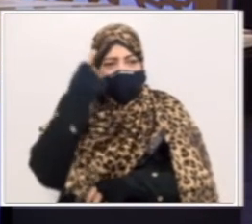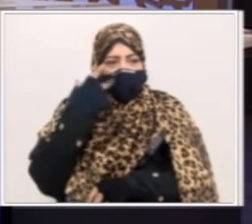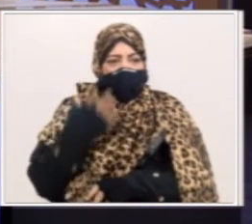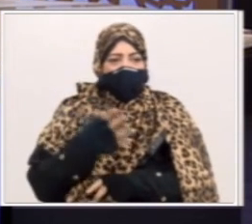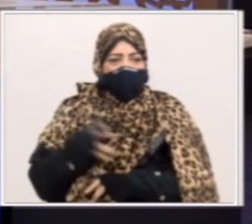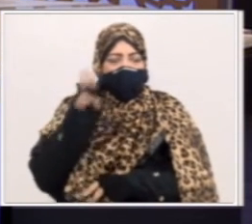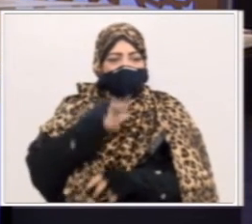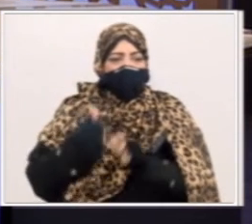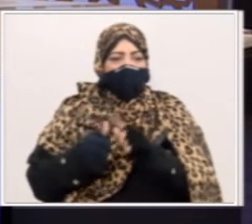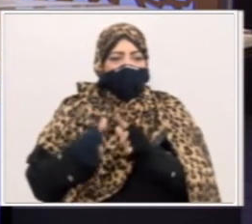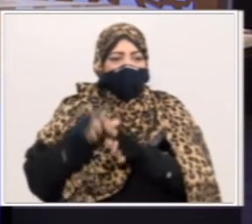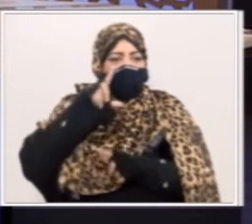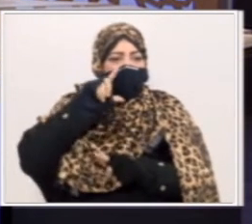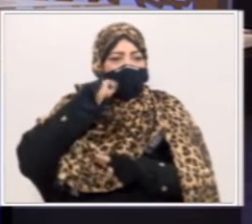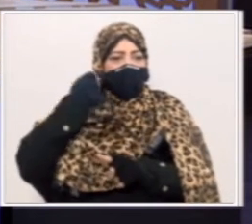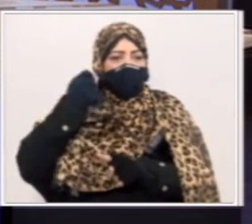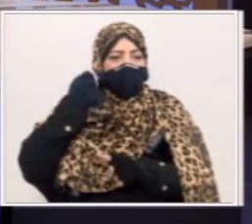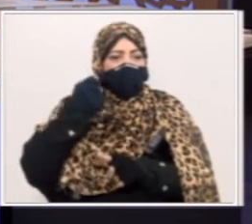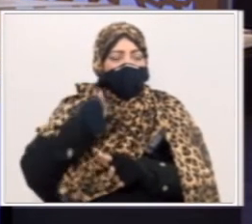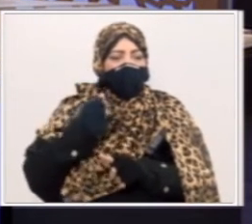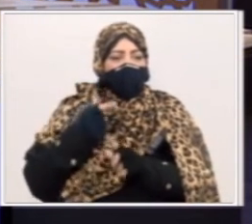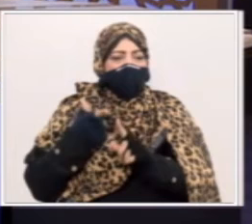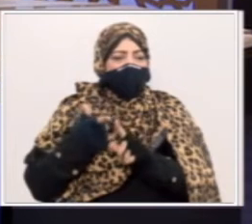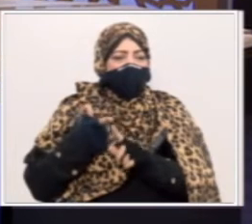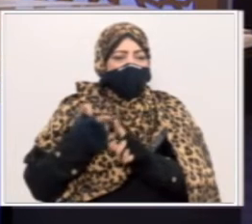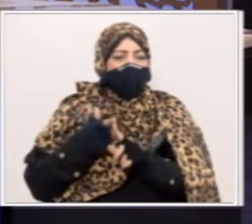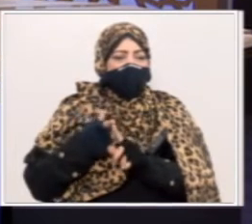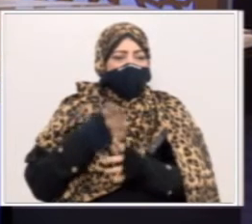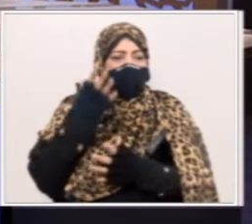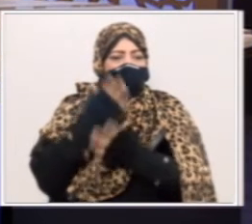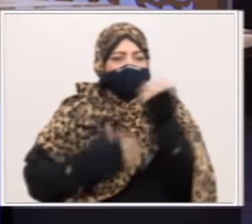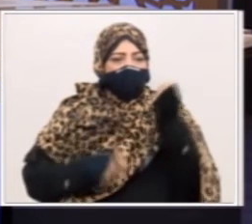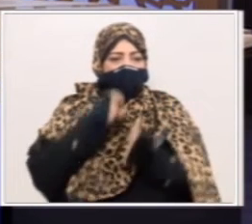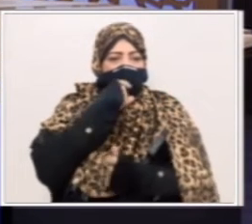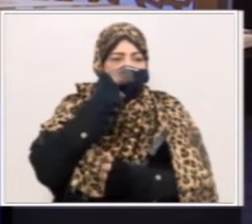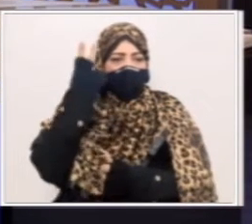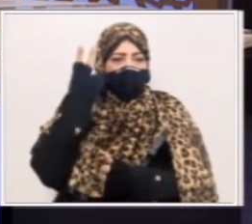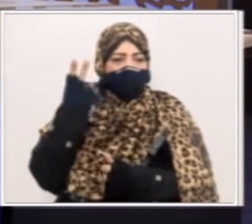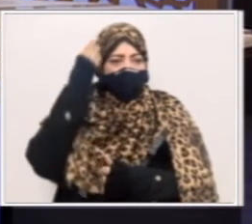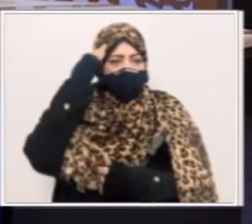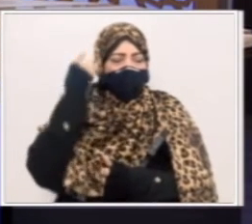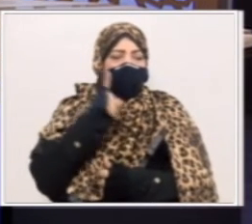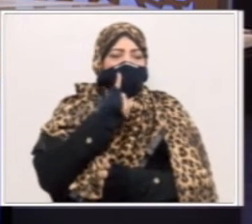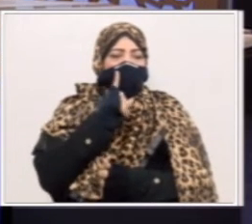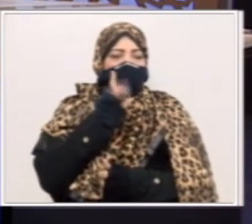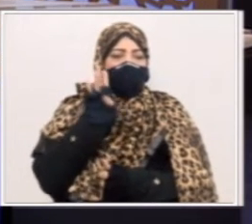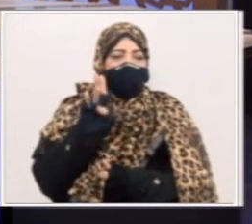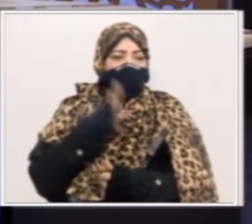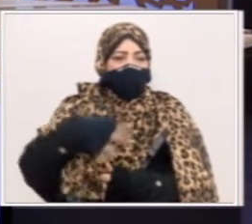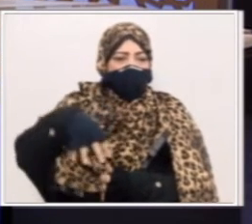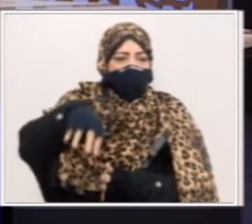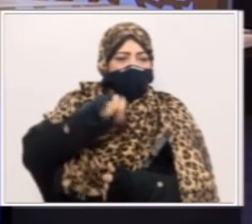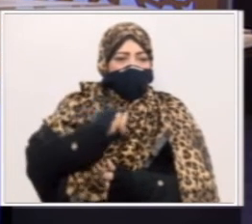ولد وبنتان وأمهم وأراد العدل في حياته، فأعطى